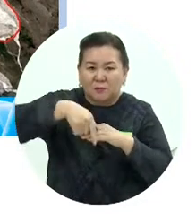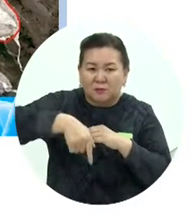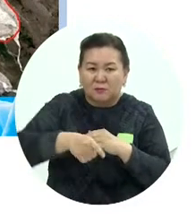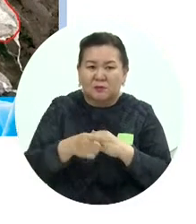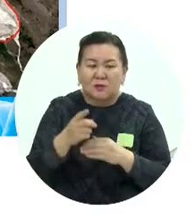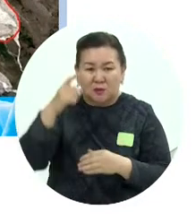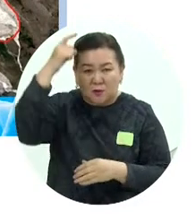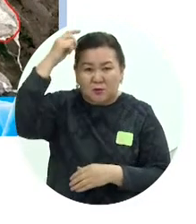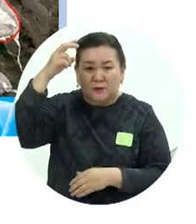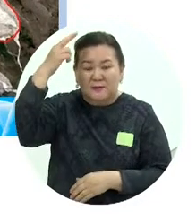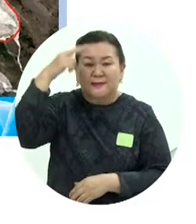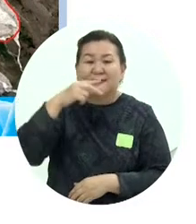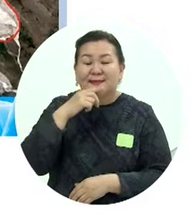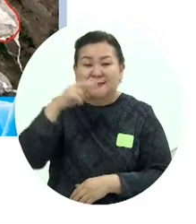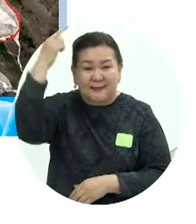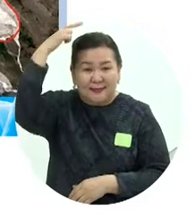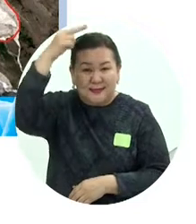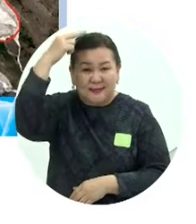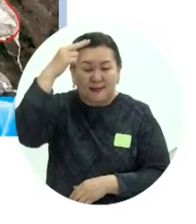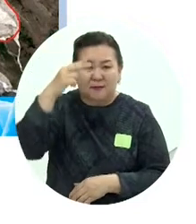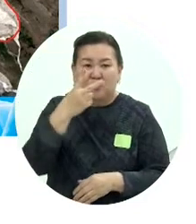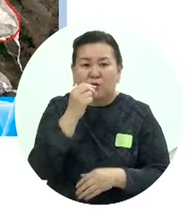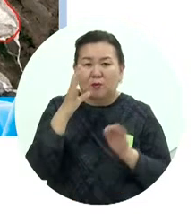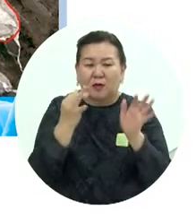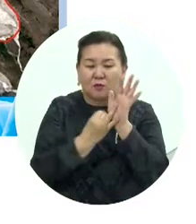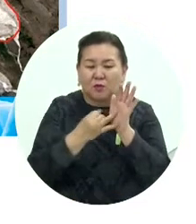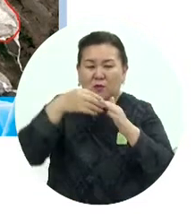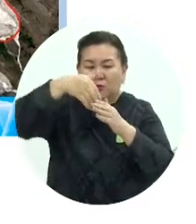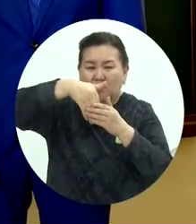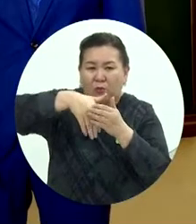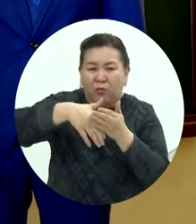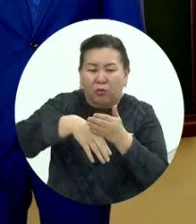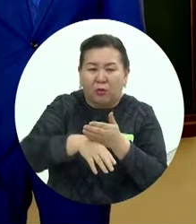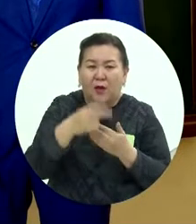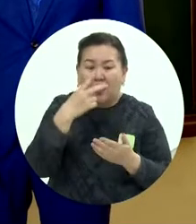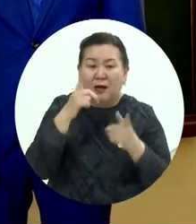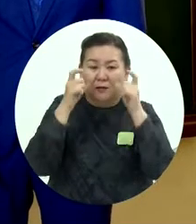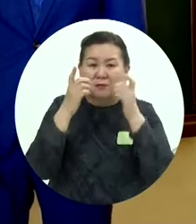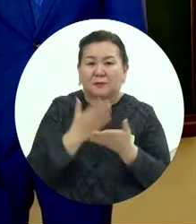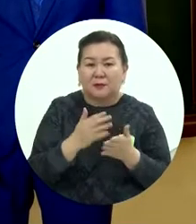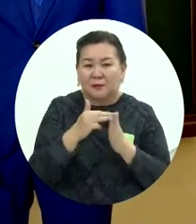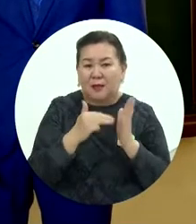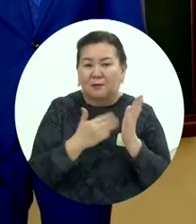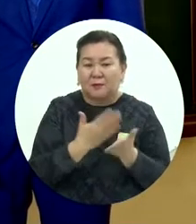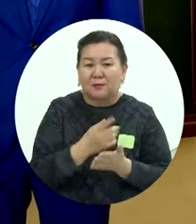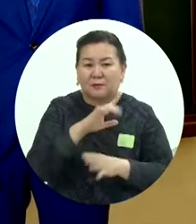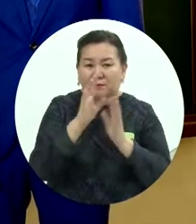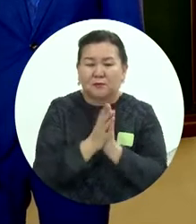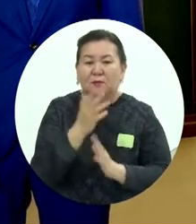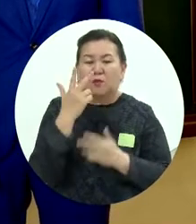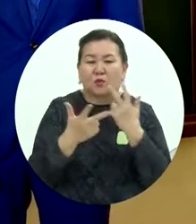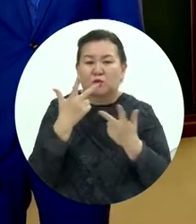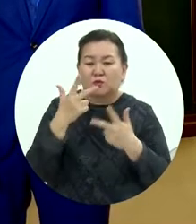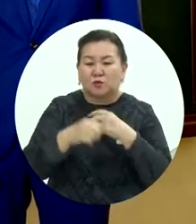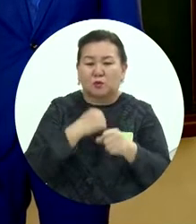хэл, цэнхэр шугамар 2017 оны мөслөгийн шилжилтийн доод хэлийг харуулжээ. За эндээс харахад бол нийт 33 жилийн